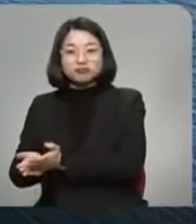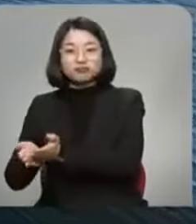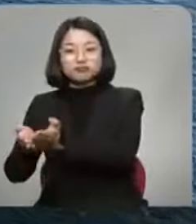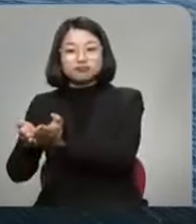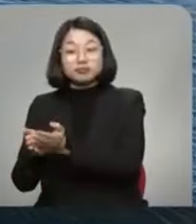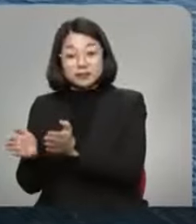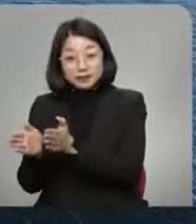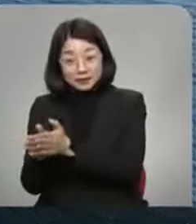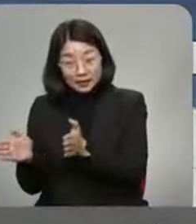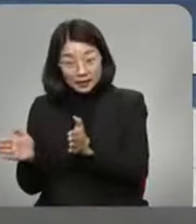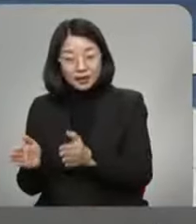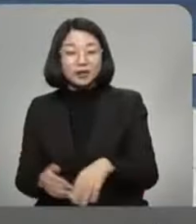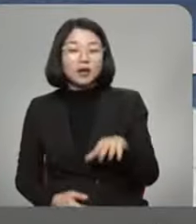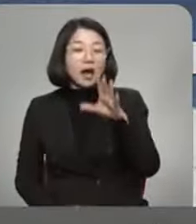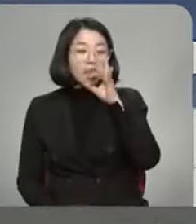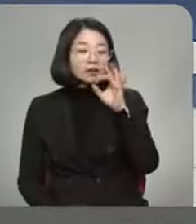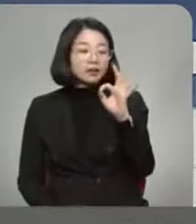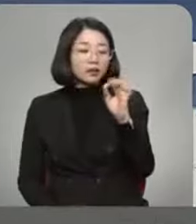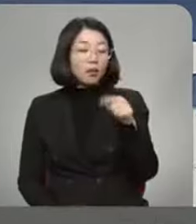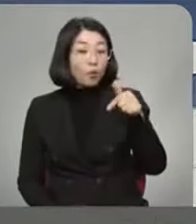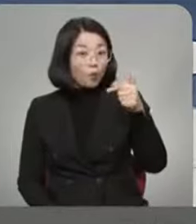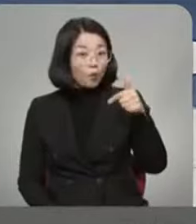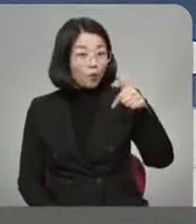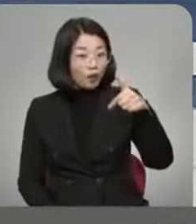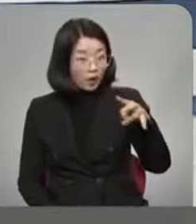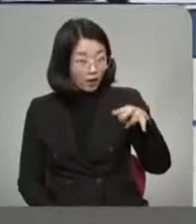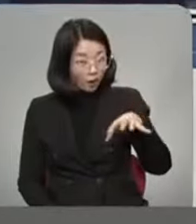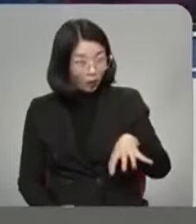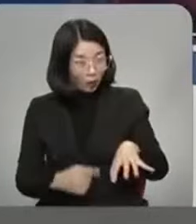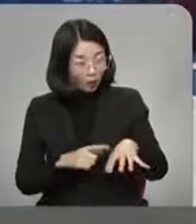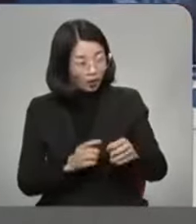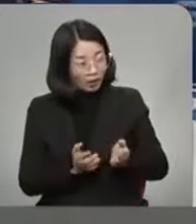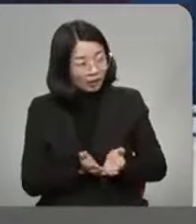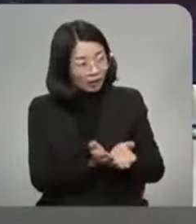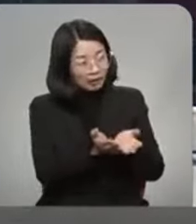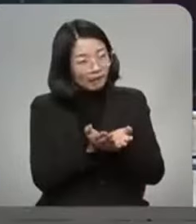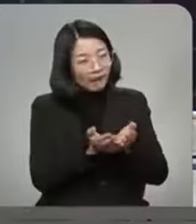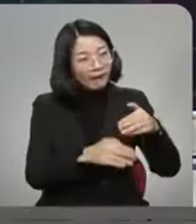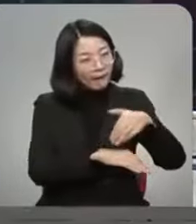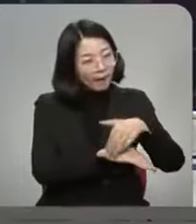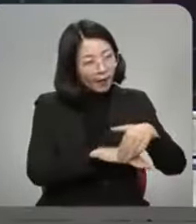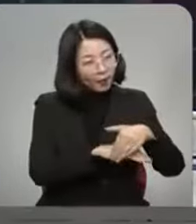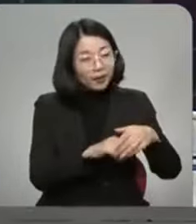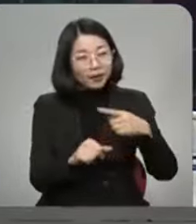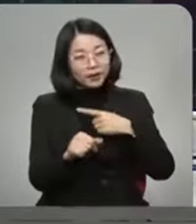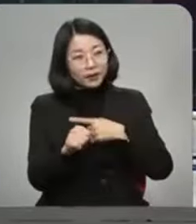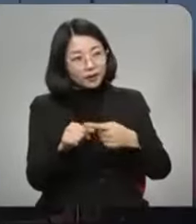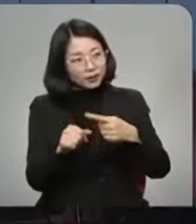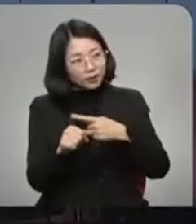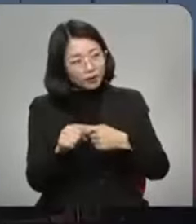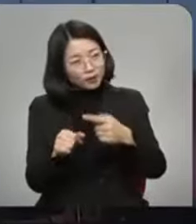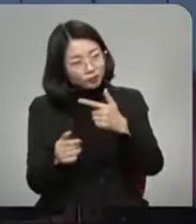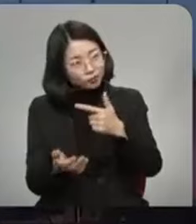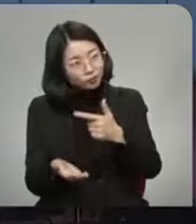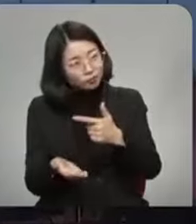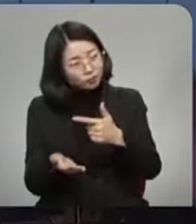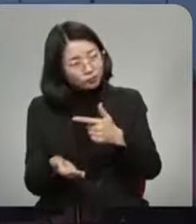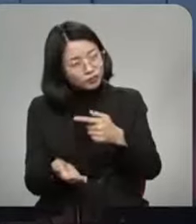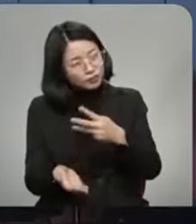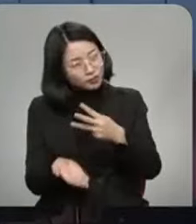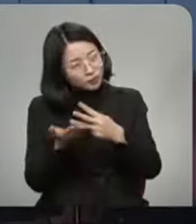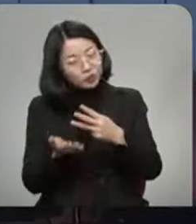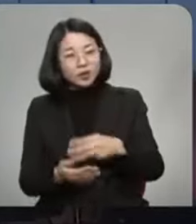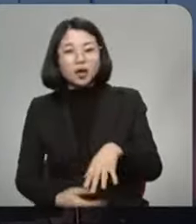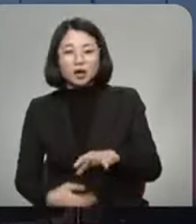시작했습니다. 강릉 옥계항에서도 러시아 전기항로 운항이 추진되고 있고 내년 상반기에는 동해 러시아